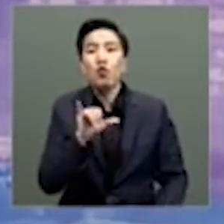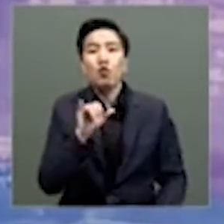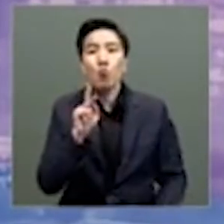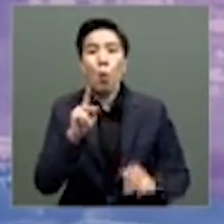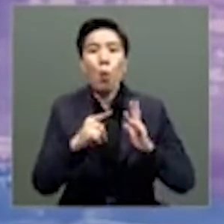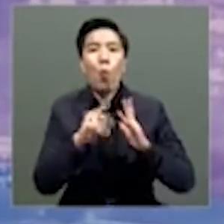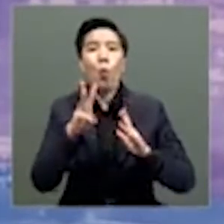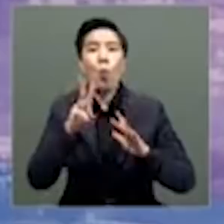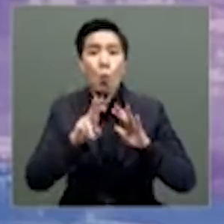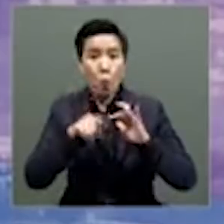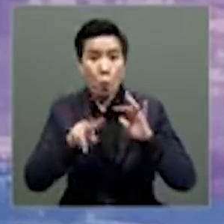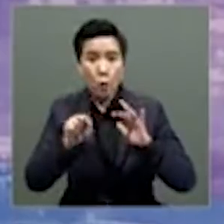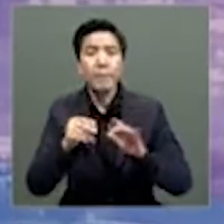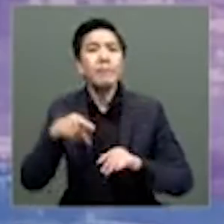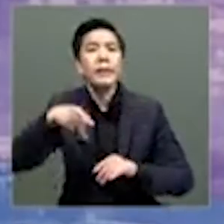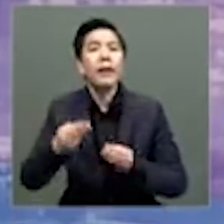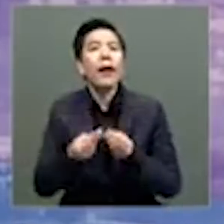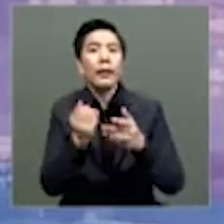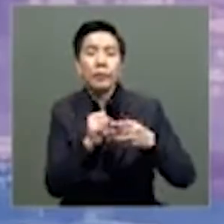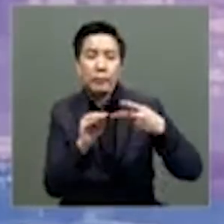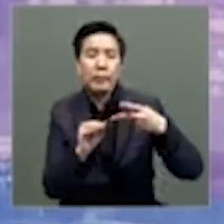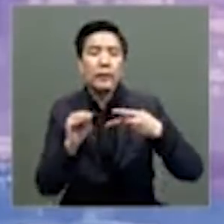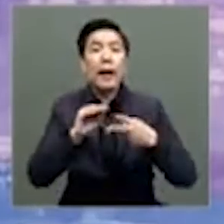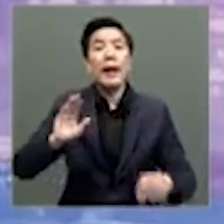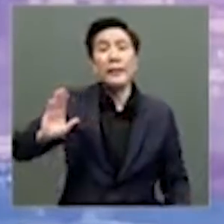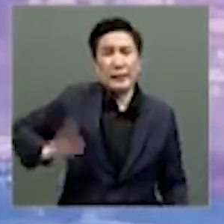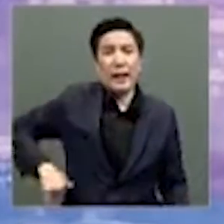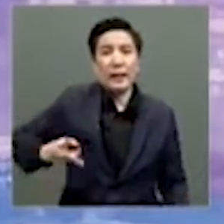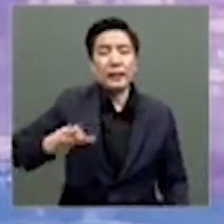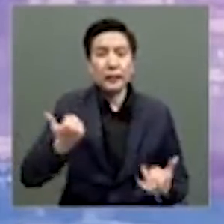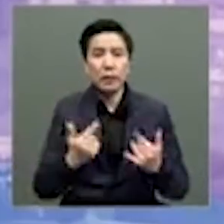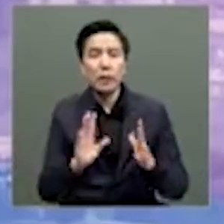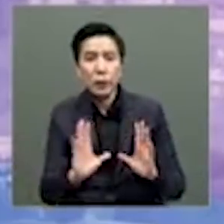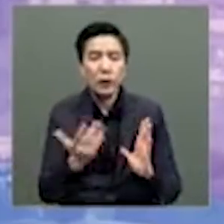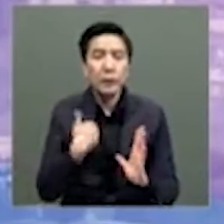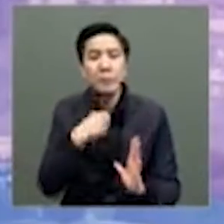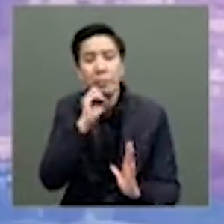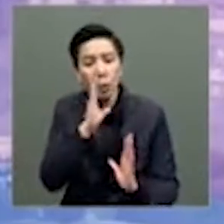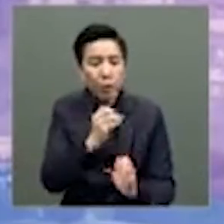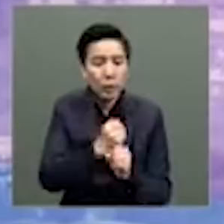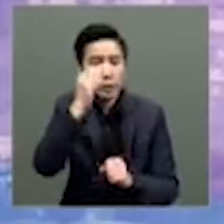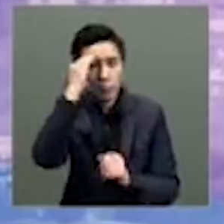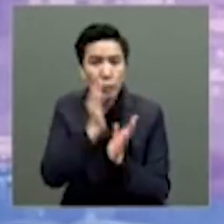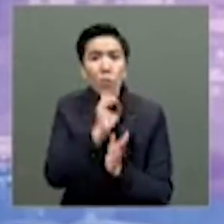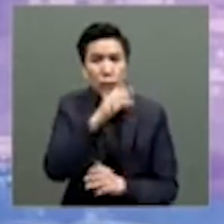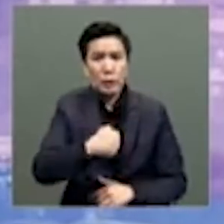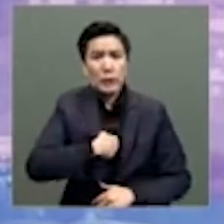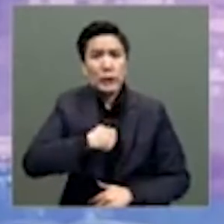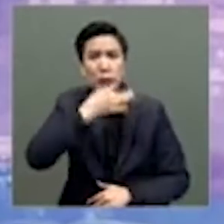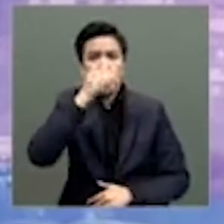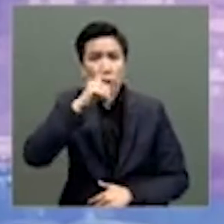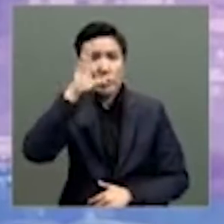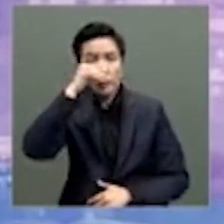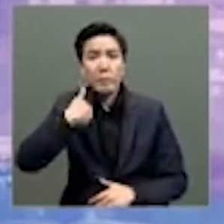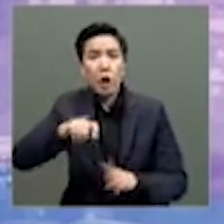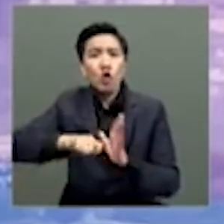การทั่วไปด้วยมันอาจจะออกมาช้าหน่อยระหว่างนี้ท่านก็ไปแจ้งเจ้าหน้าที่ตำรวจซะก่อนท่านจำเป็นต้องออกม